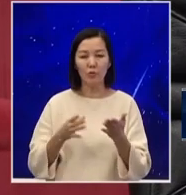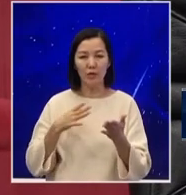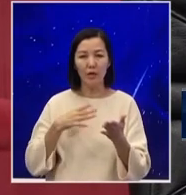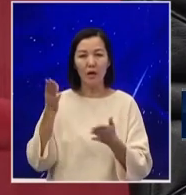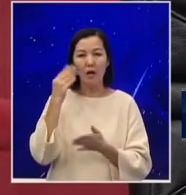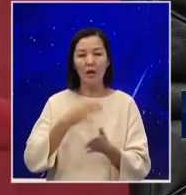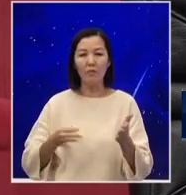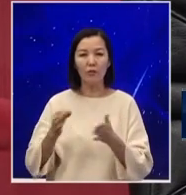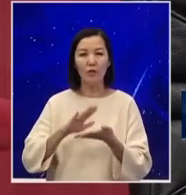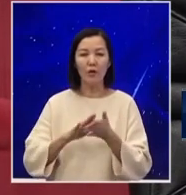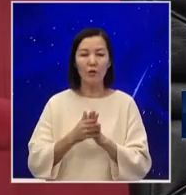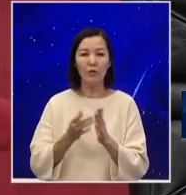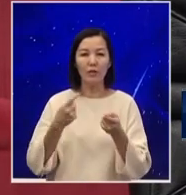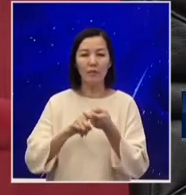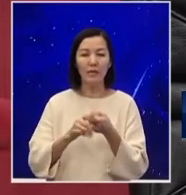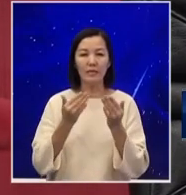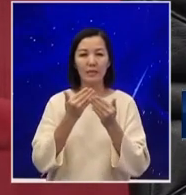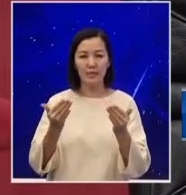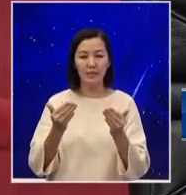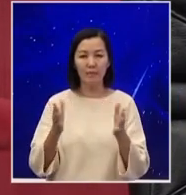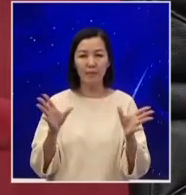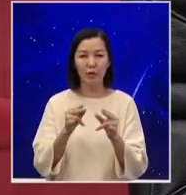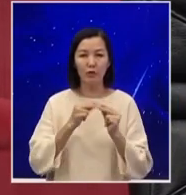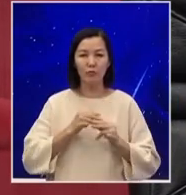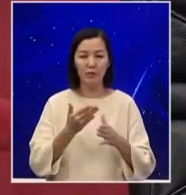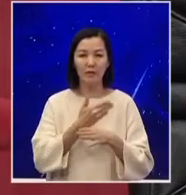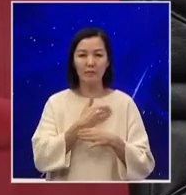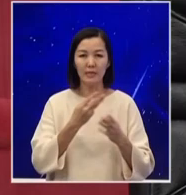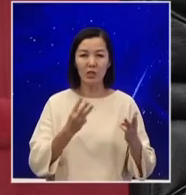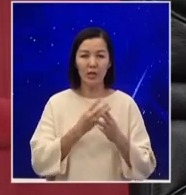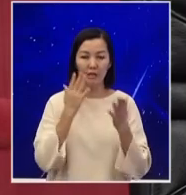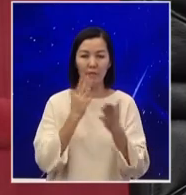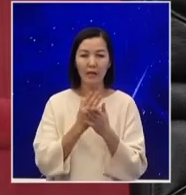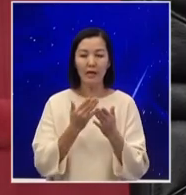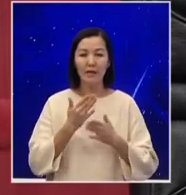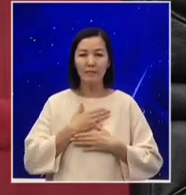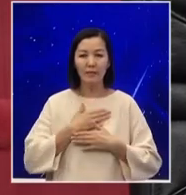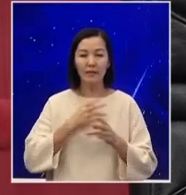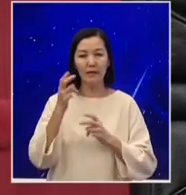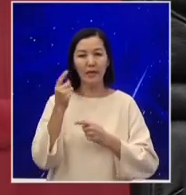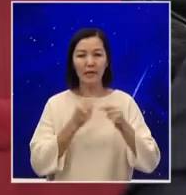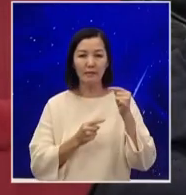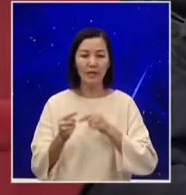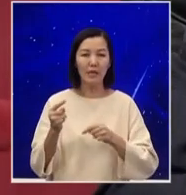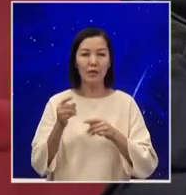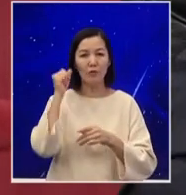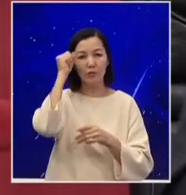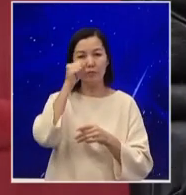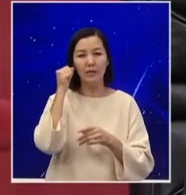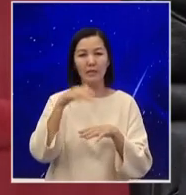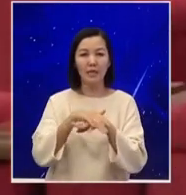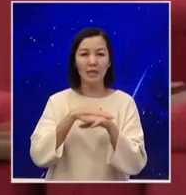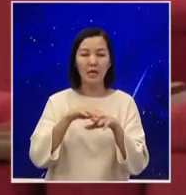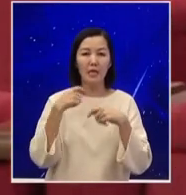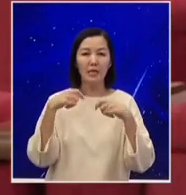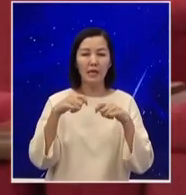Алматы облысының әлеуетіне байланысты сіздермен де жұмыс істегіміз келеді. Біз өз тарапымыздан сіздердің кәсіпкерлерге Өзбекстан нарығына жол ашып беруге